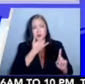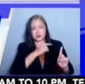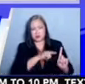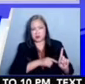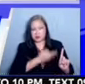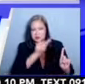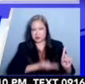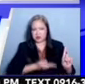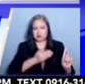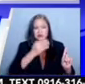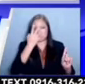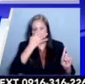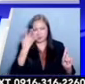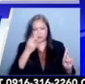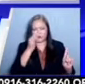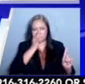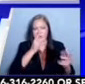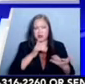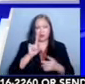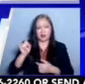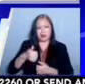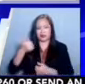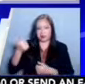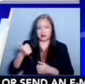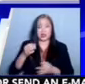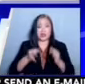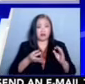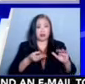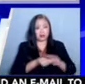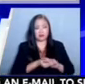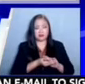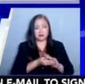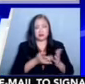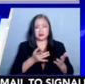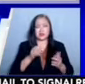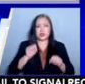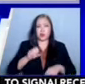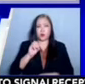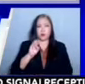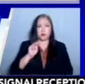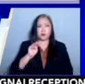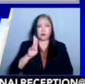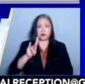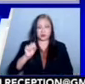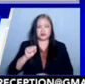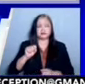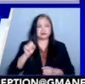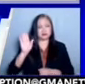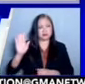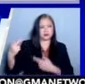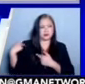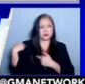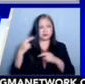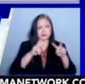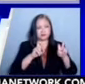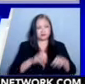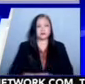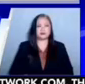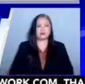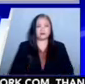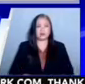kung posibleng katiwalian naman ombudsman ang dapat umanong tumalakay sabi naman ng Filipino Chinese Civic leader na si Teresita